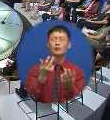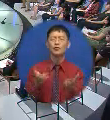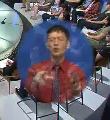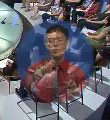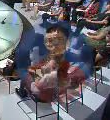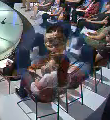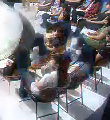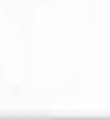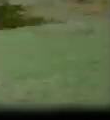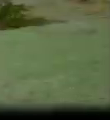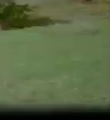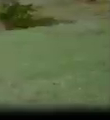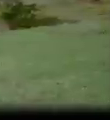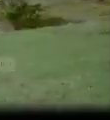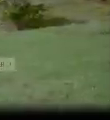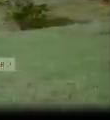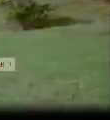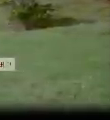공원 마치셨습니다.